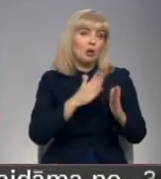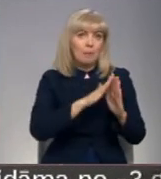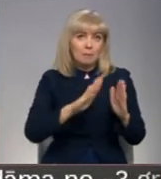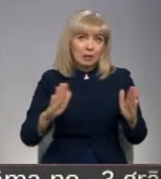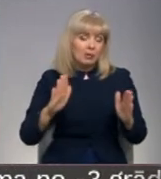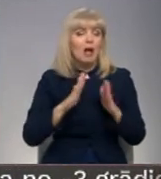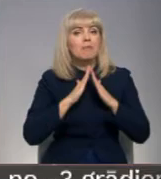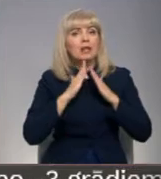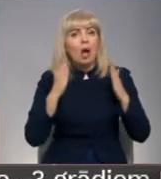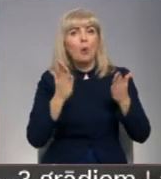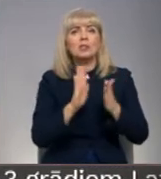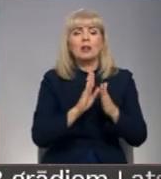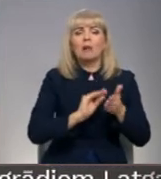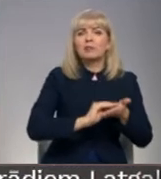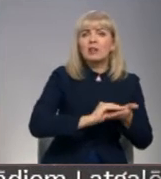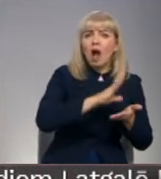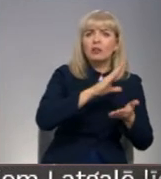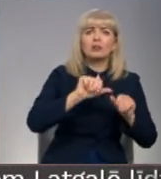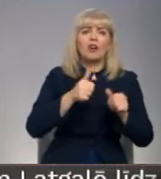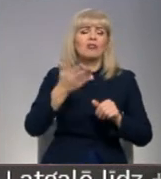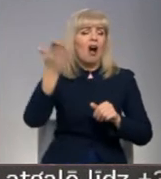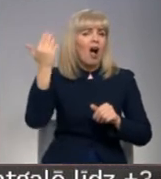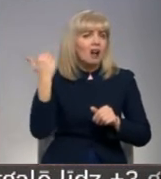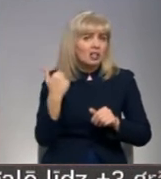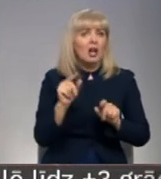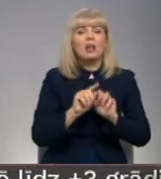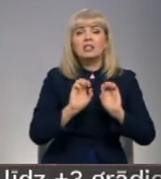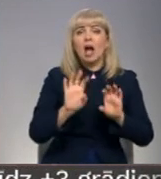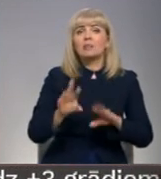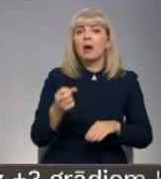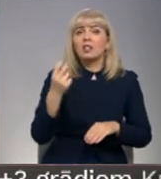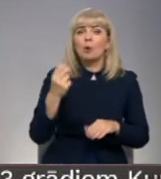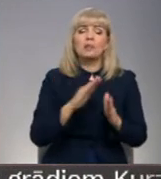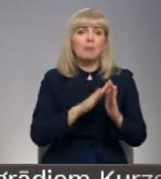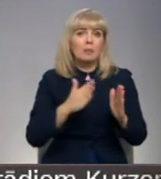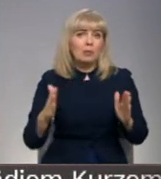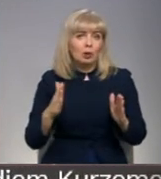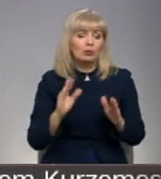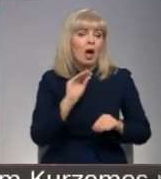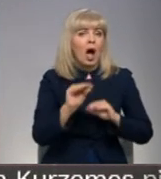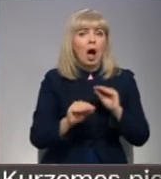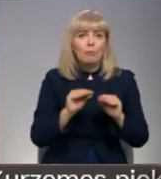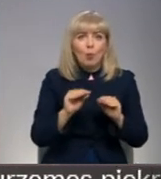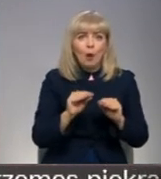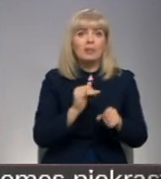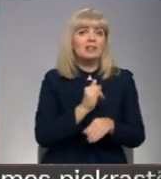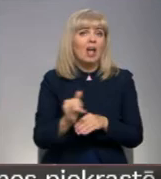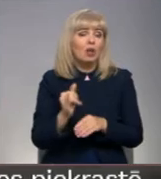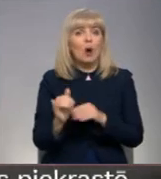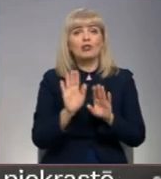bet daudzas grāmatkrātuves veidojušās vēl senāk. Stāsti par 12 bibliotēkām apkopoti ceļojošā